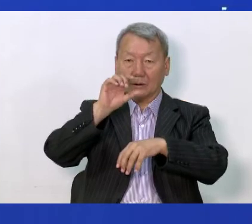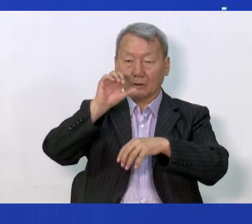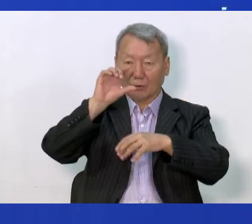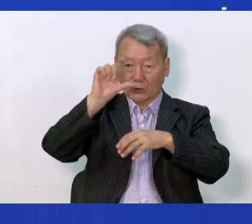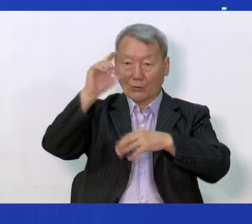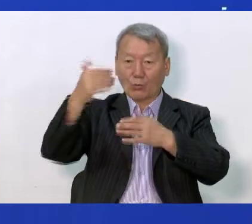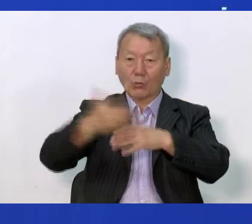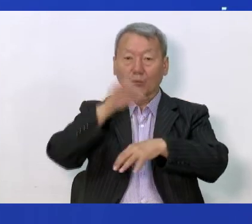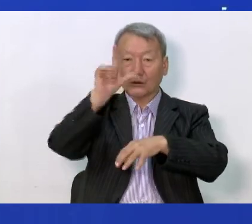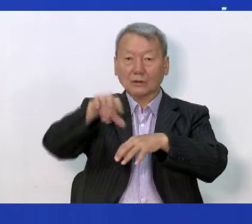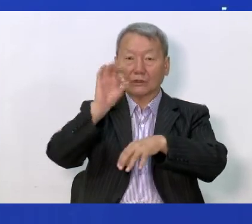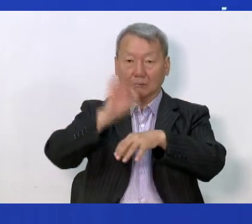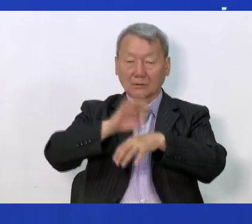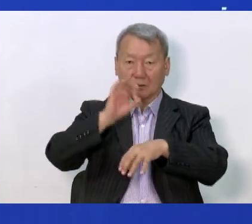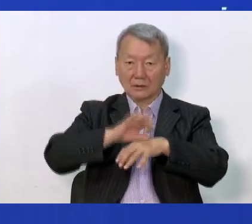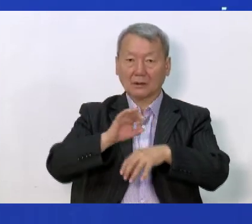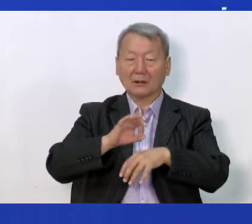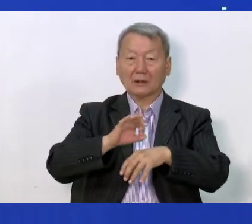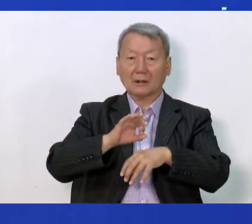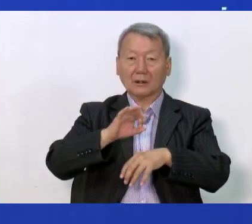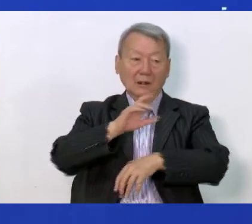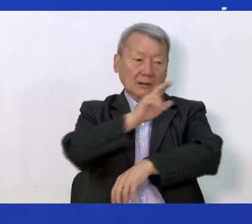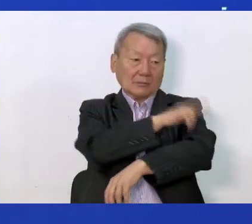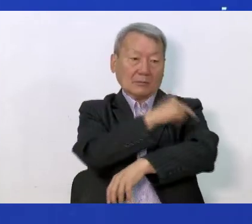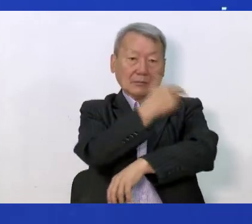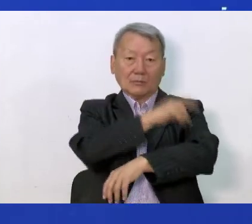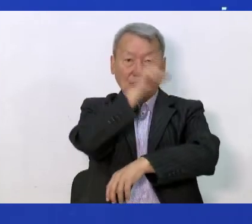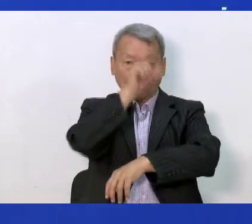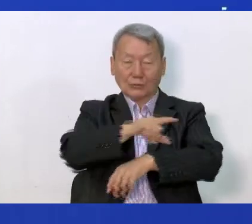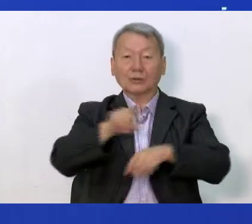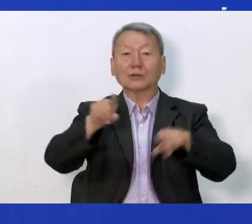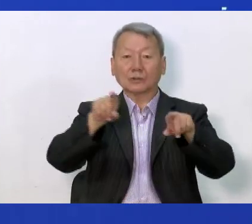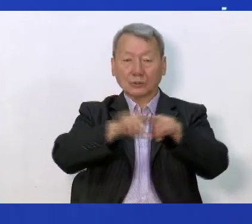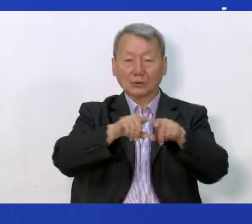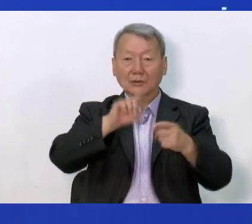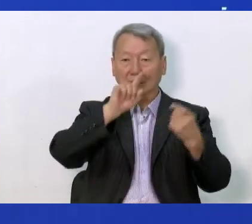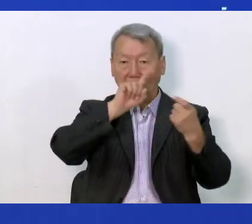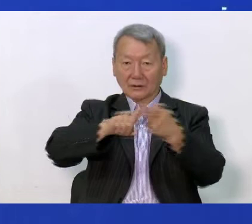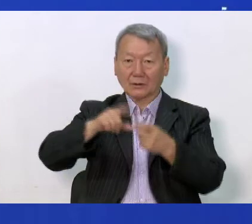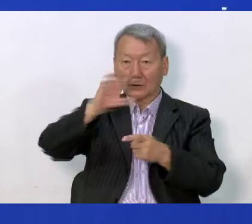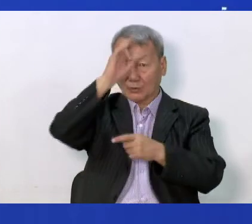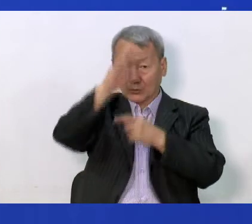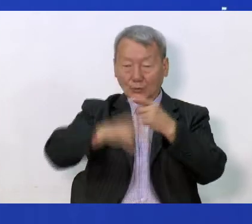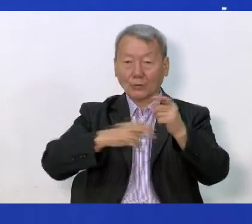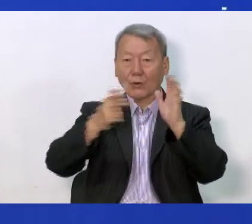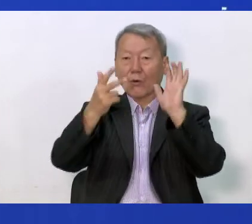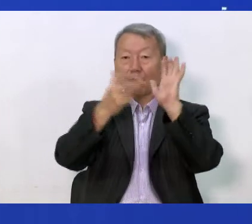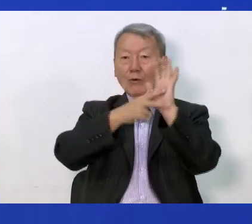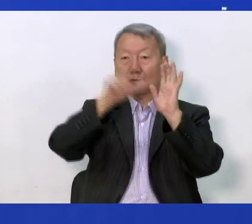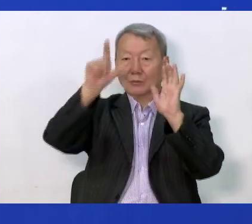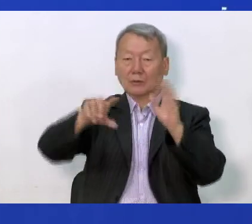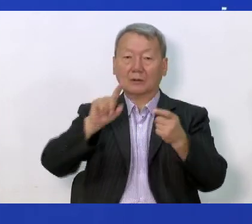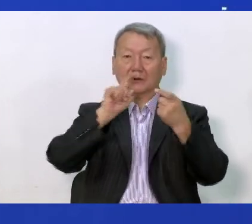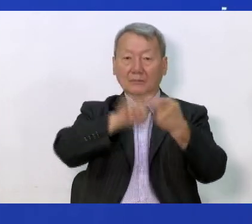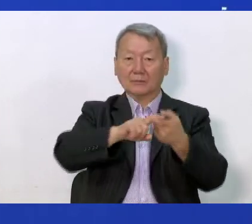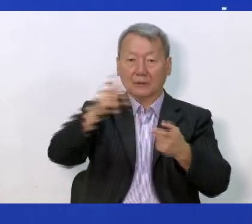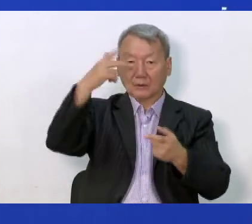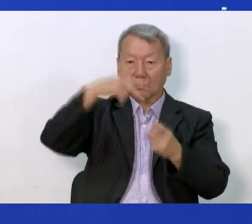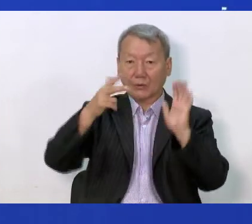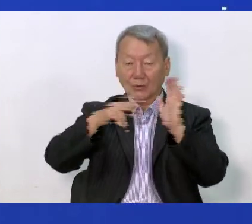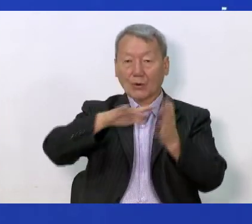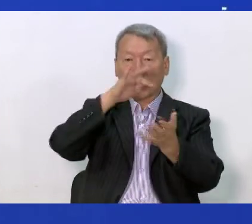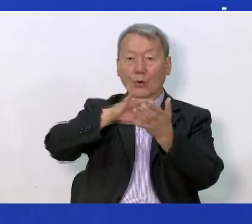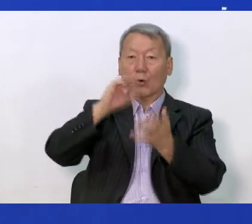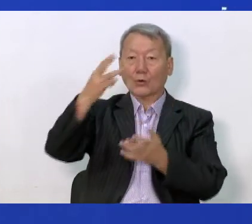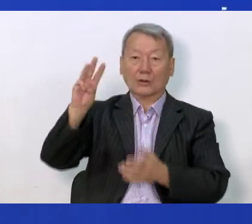новых случаев COVID-19 среди медицинских работников за сутки зарегистрировано 8 новых случаев. Из них в